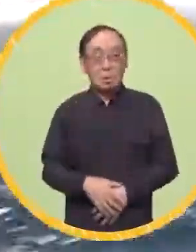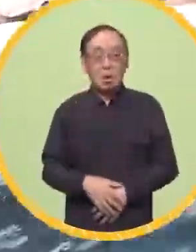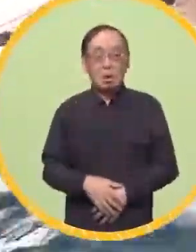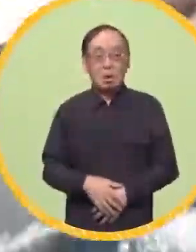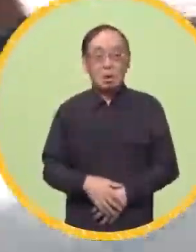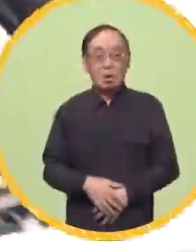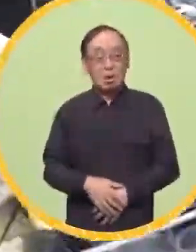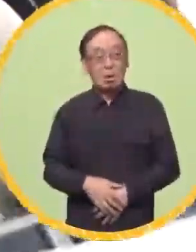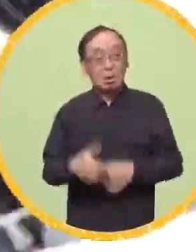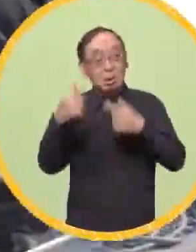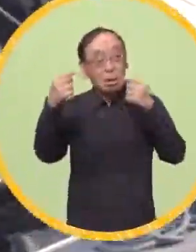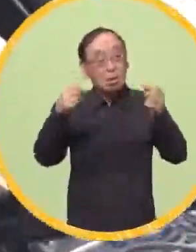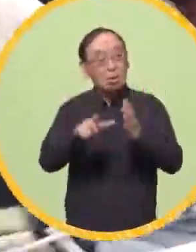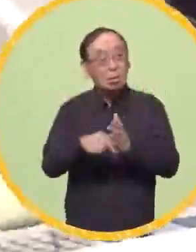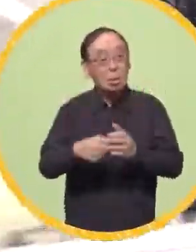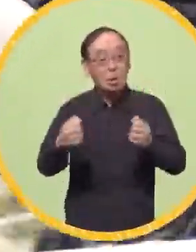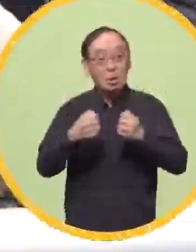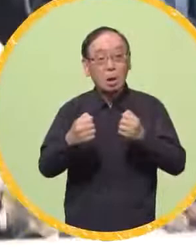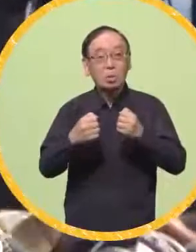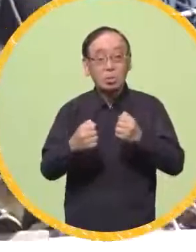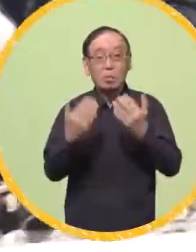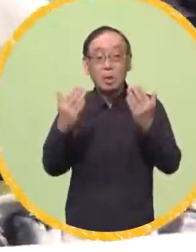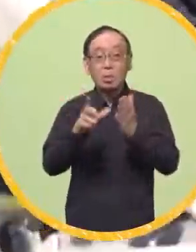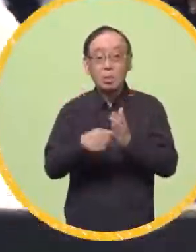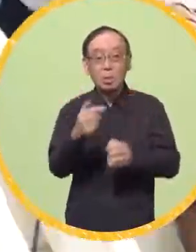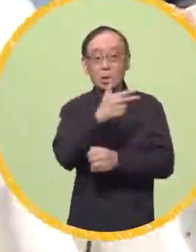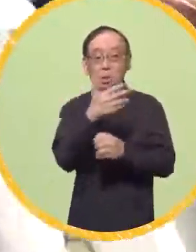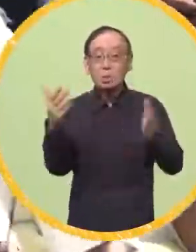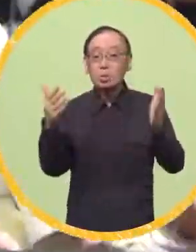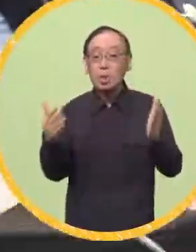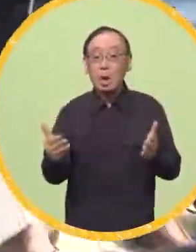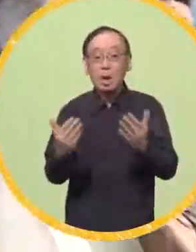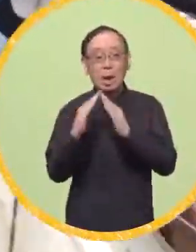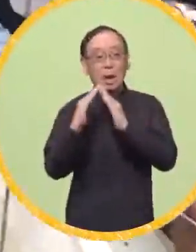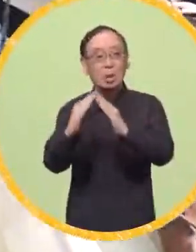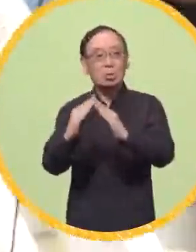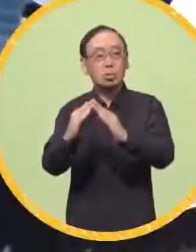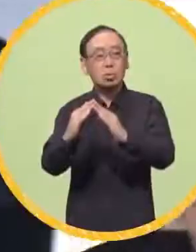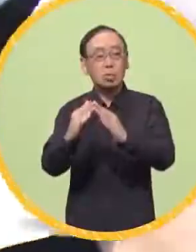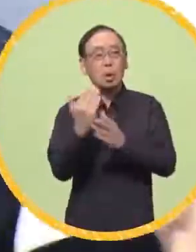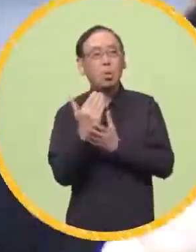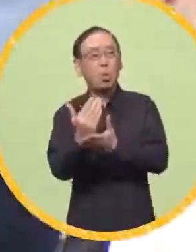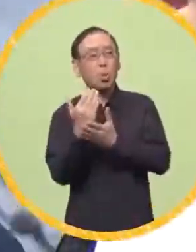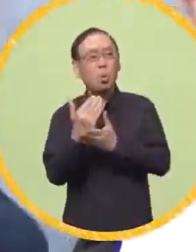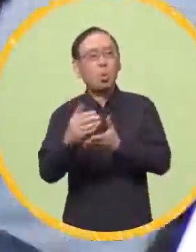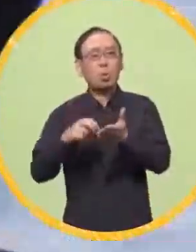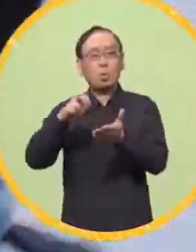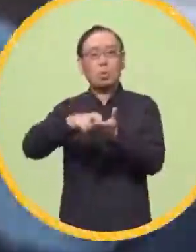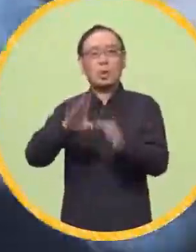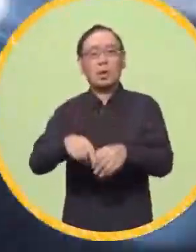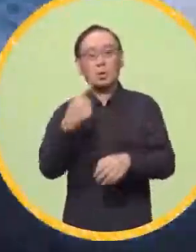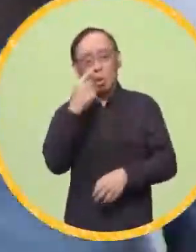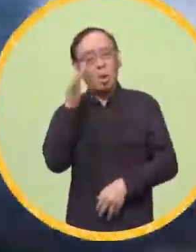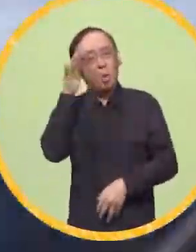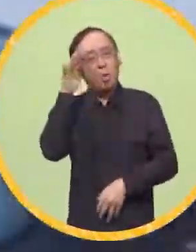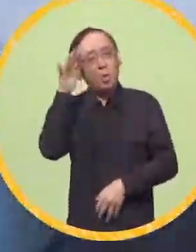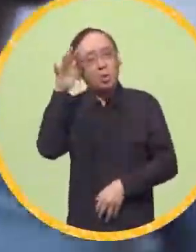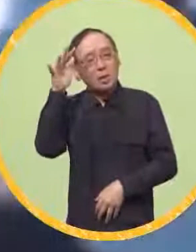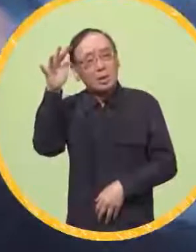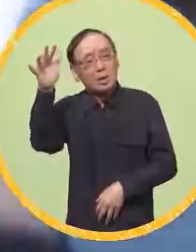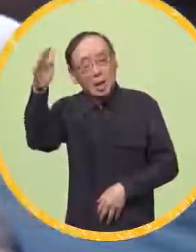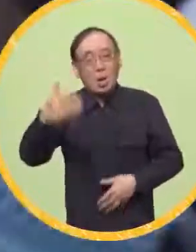ブーブー者に行くの授業で1週間合宿であっあのよって行ったことがあったんですねもうそれを思い出してねーっ